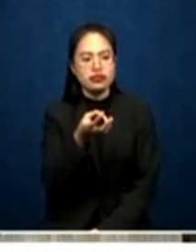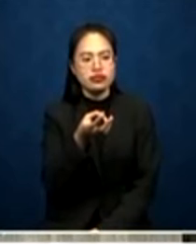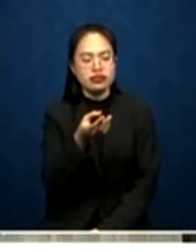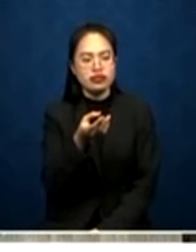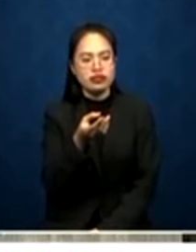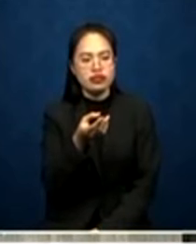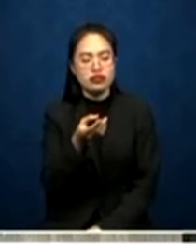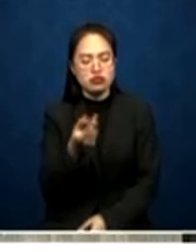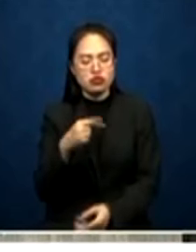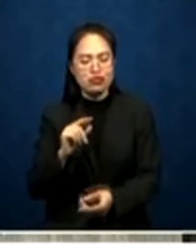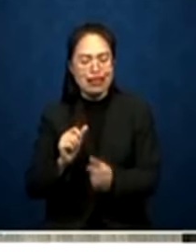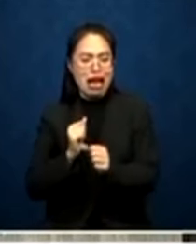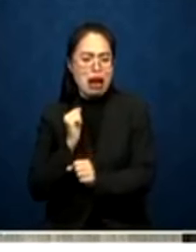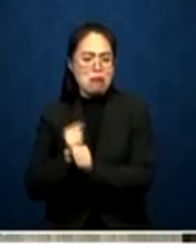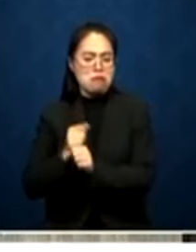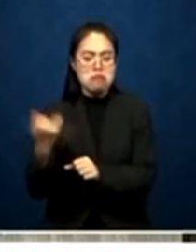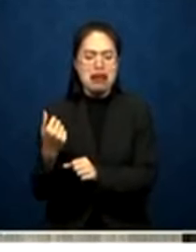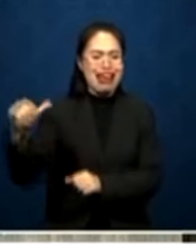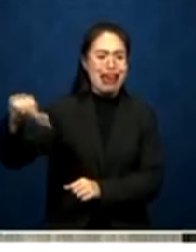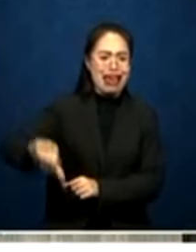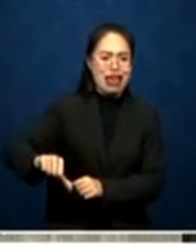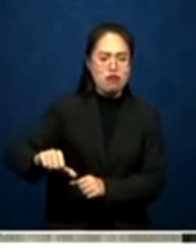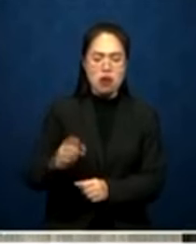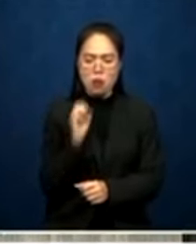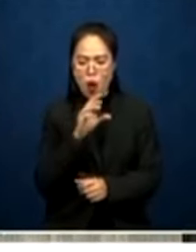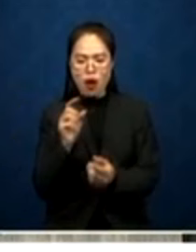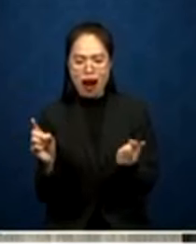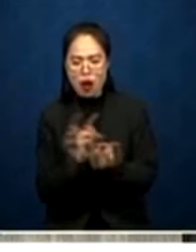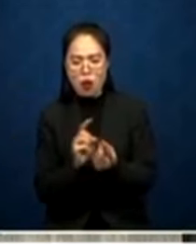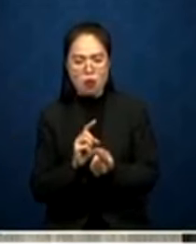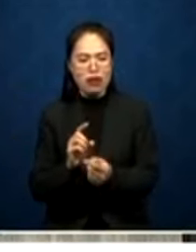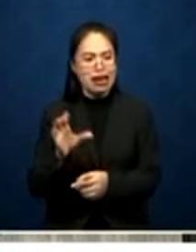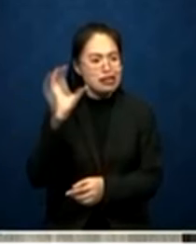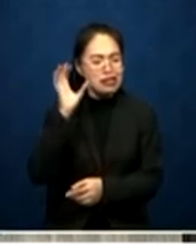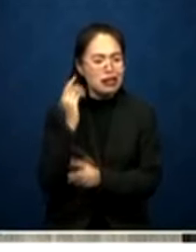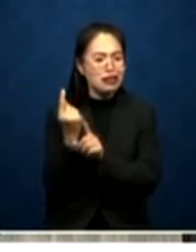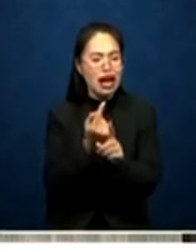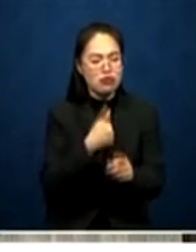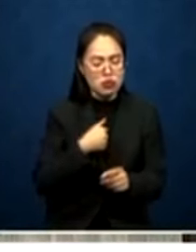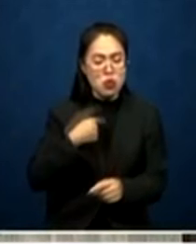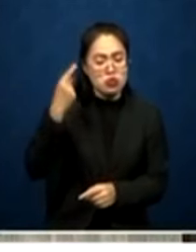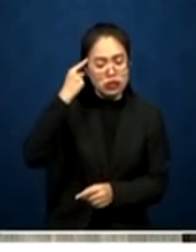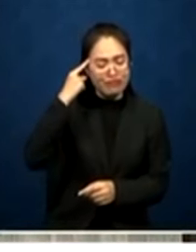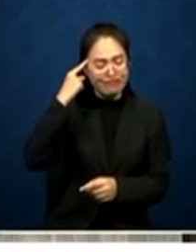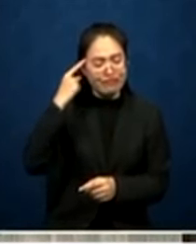ที่เลวเพื่อนำชี้นำสังคมให้คล้อยตามทั้งนี้เสรีภาพในการแสดงความคิดเห็น